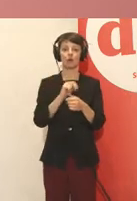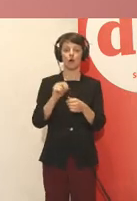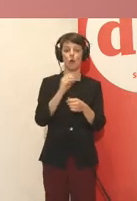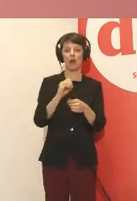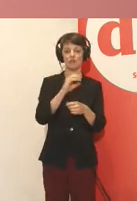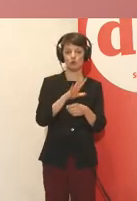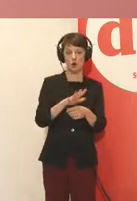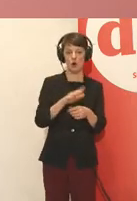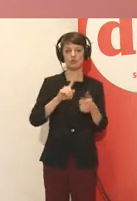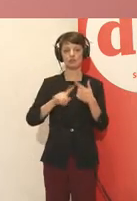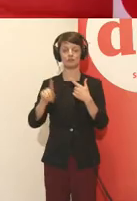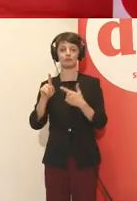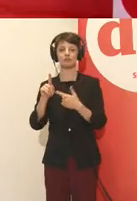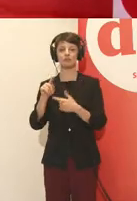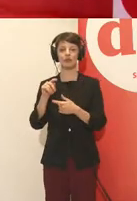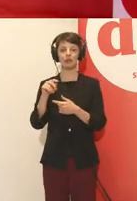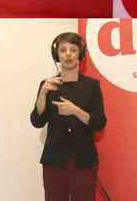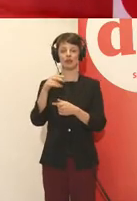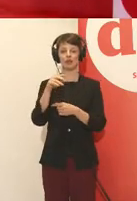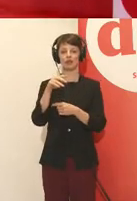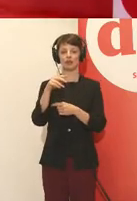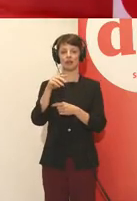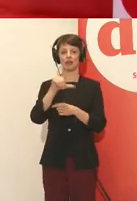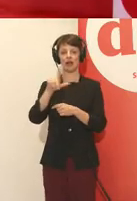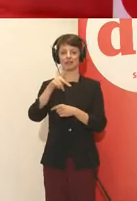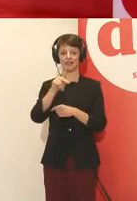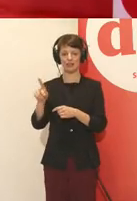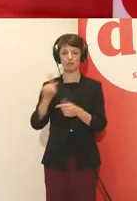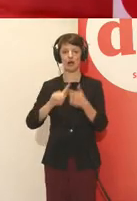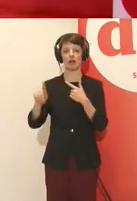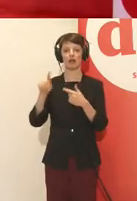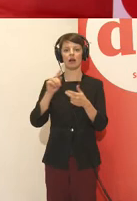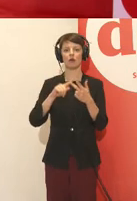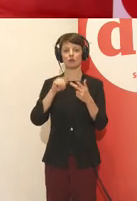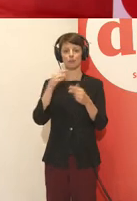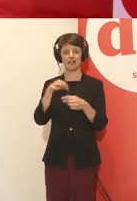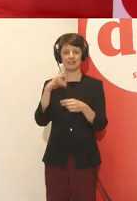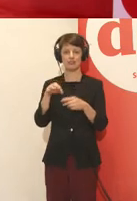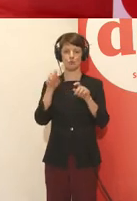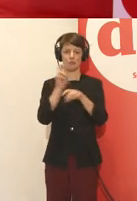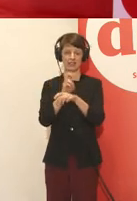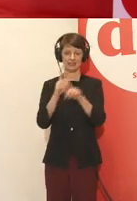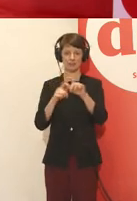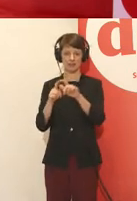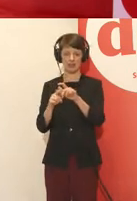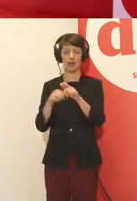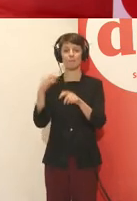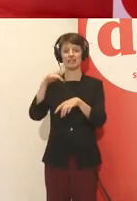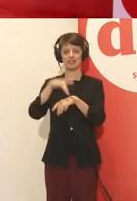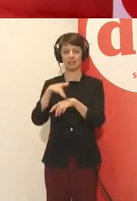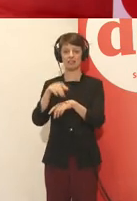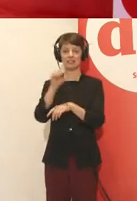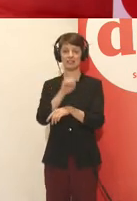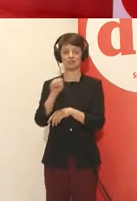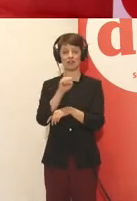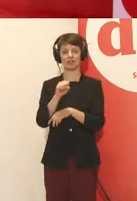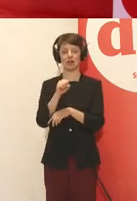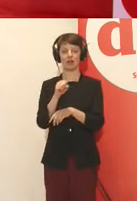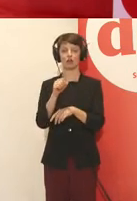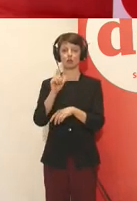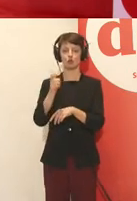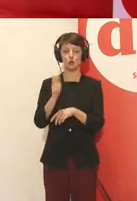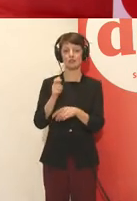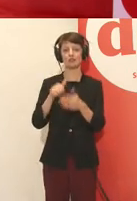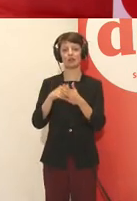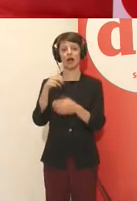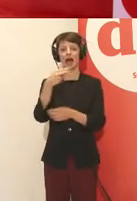natürlich sehr viel mit klara geywitz aus dem präsidium der spd die minister innen svenja schulze heiko maas und